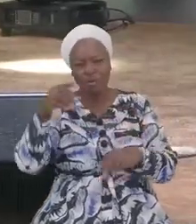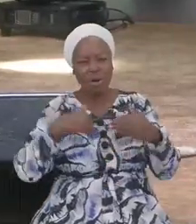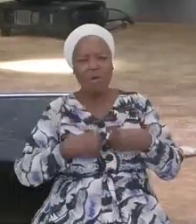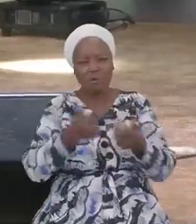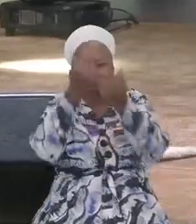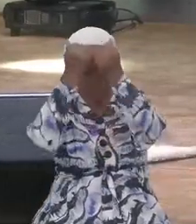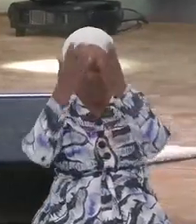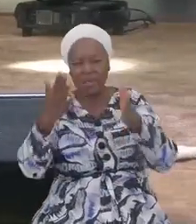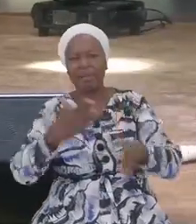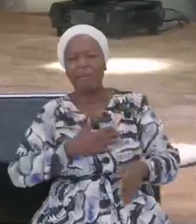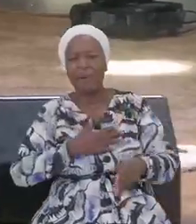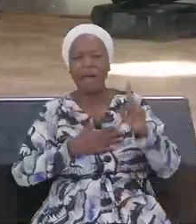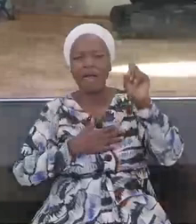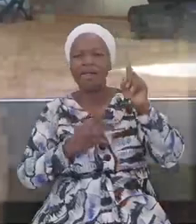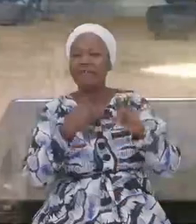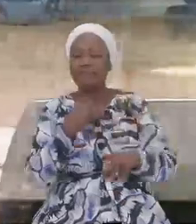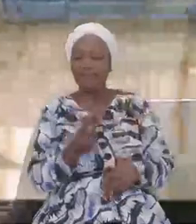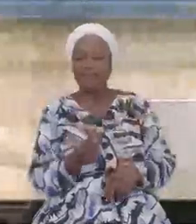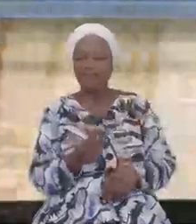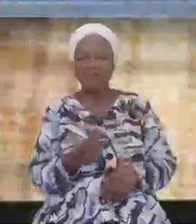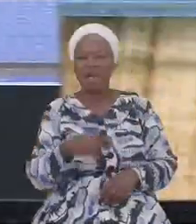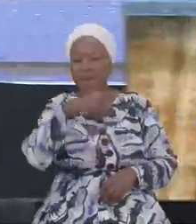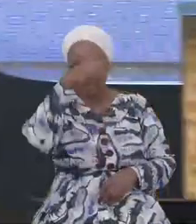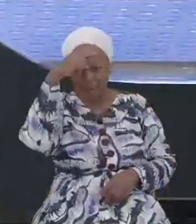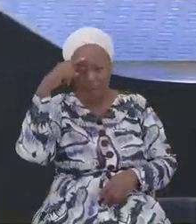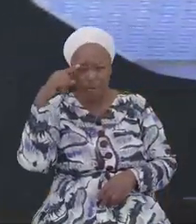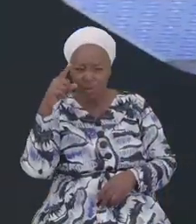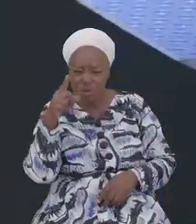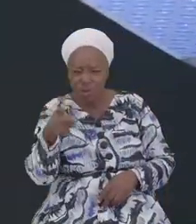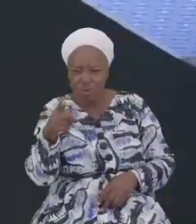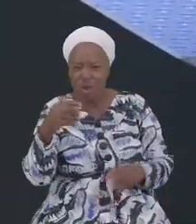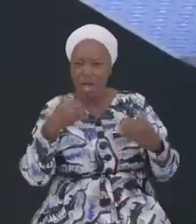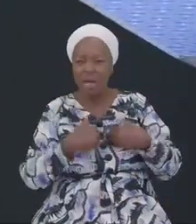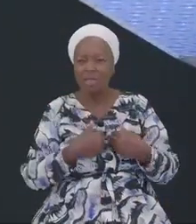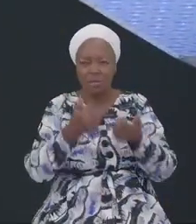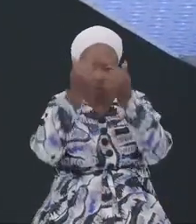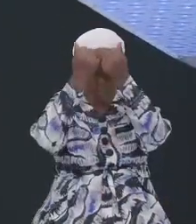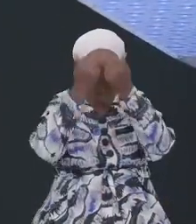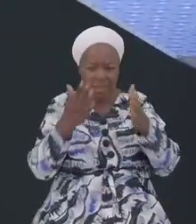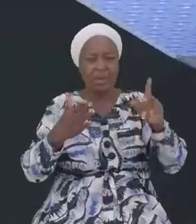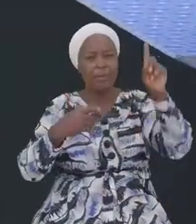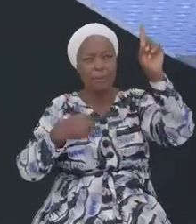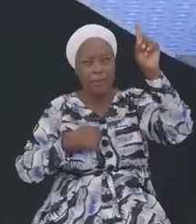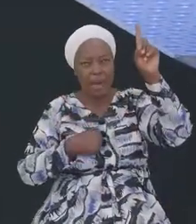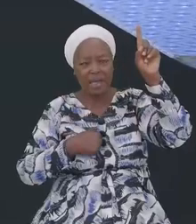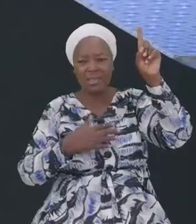Parce que tu as obéi à ma voix.